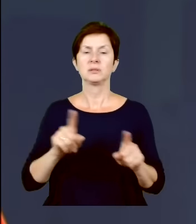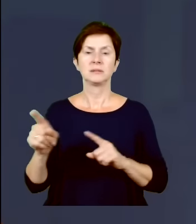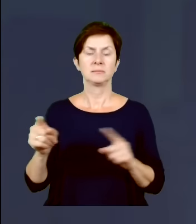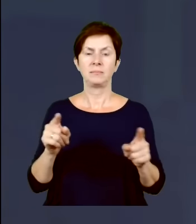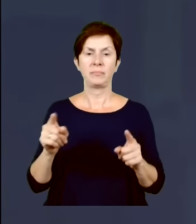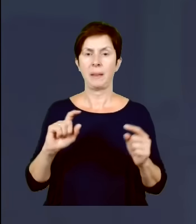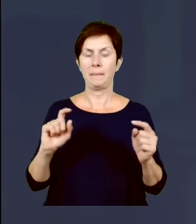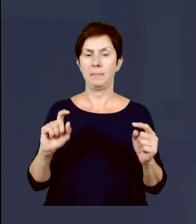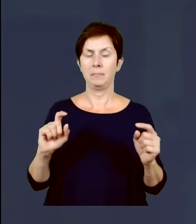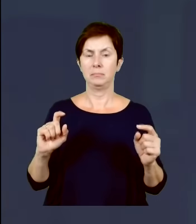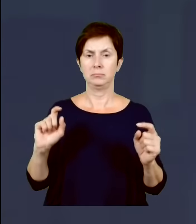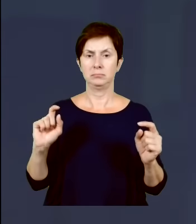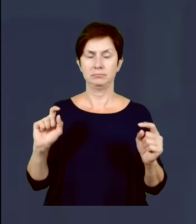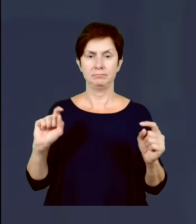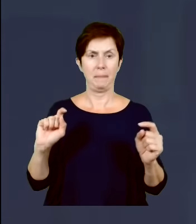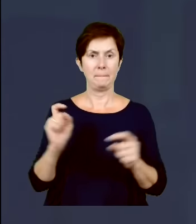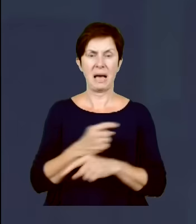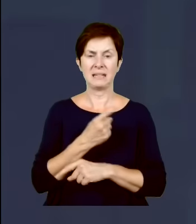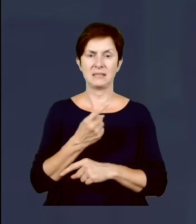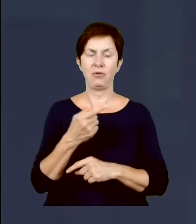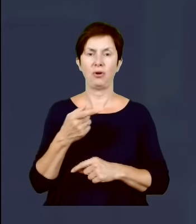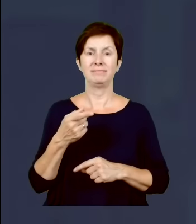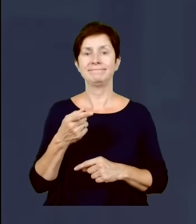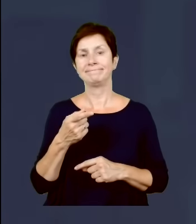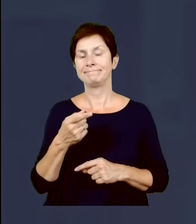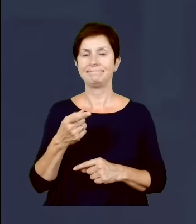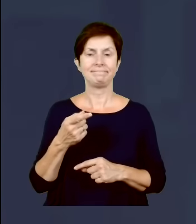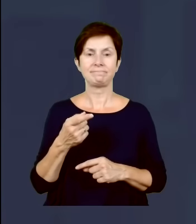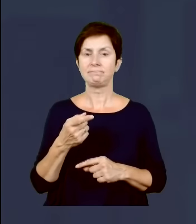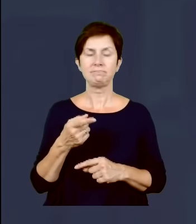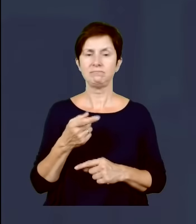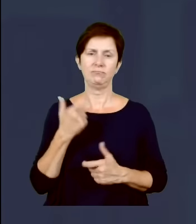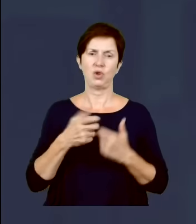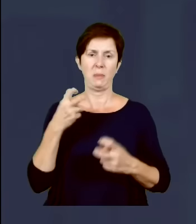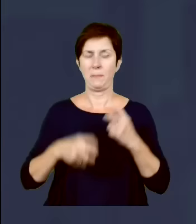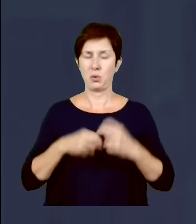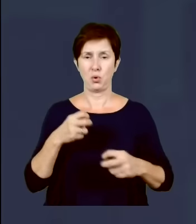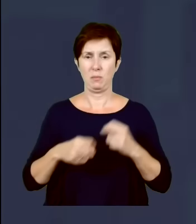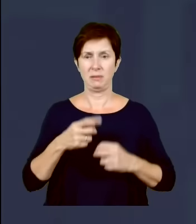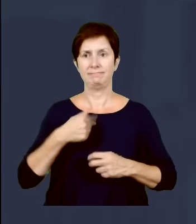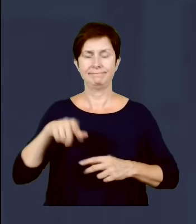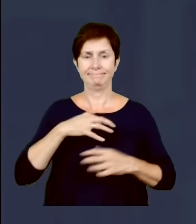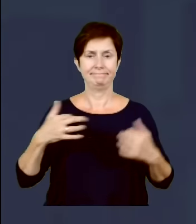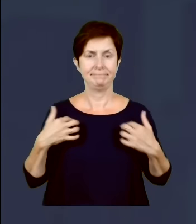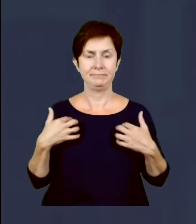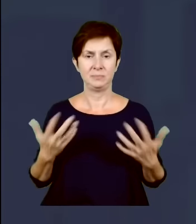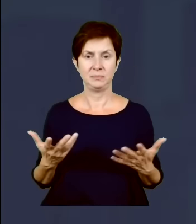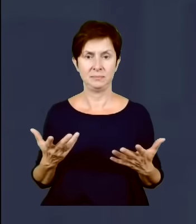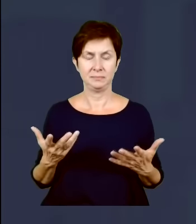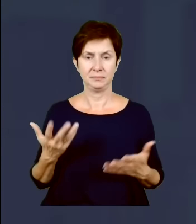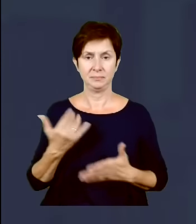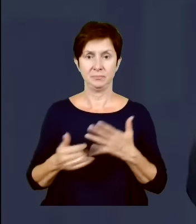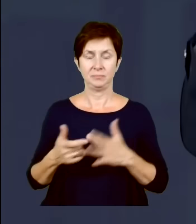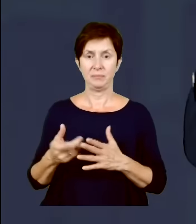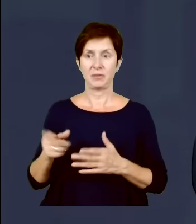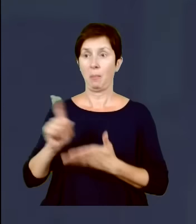państwo naprawdę dryfuje w kierunku komplikowania nam życia Dlatego że jeżeli przychody się zwiększyły